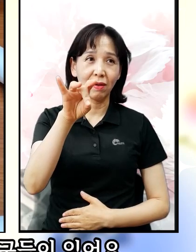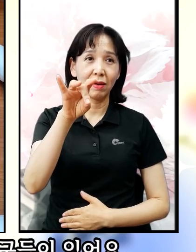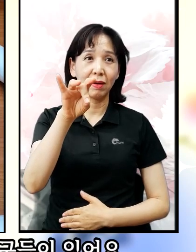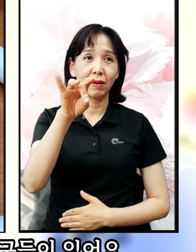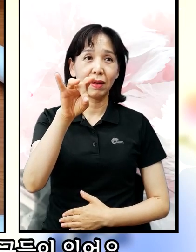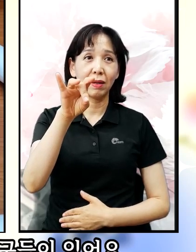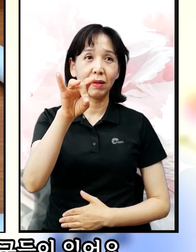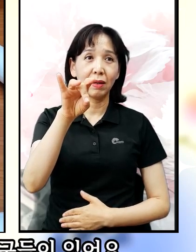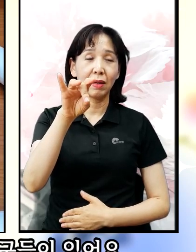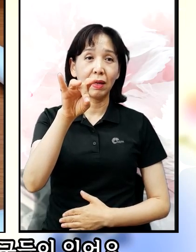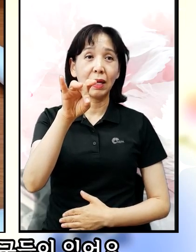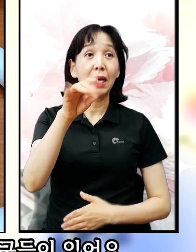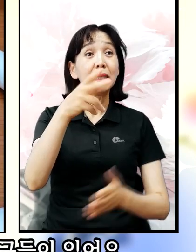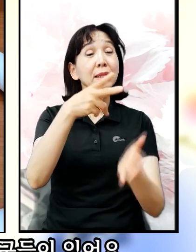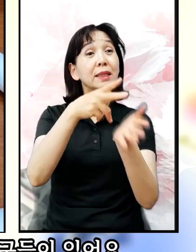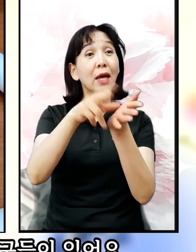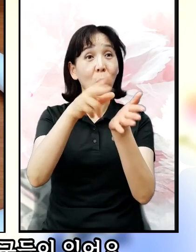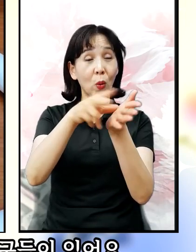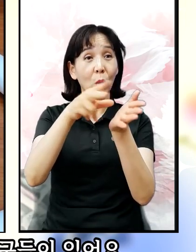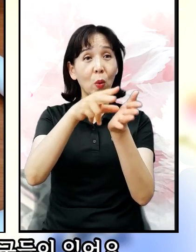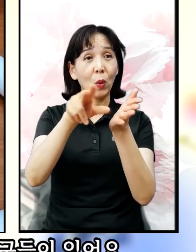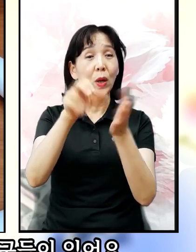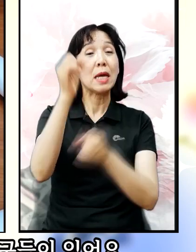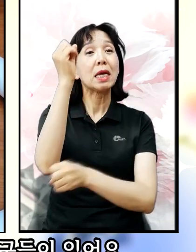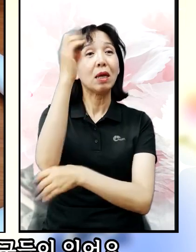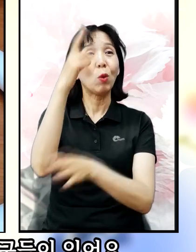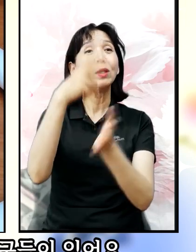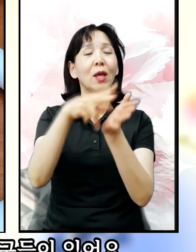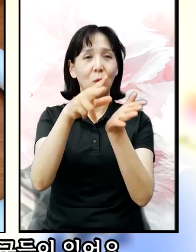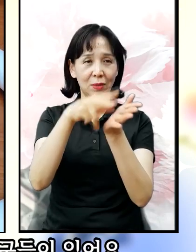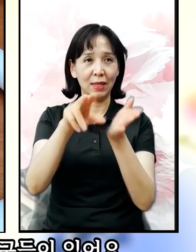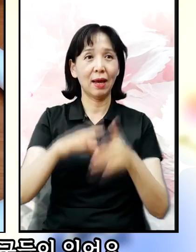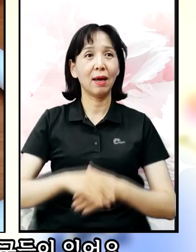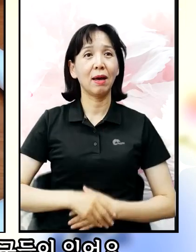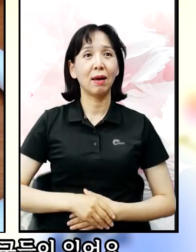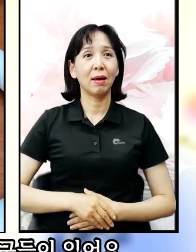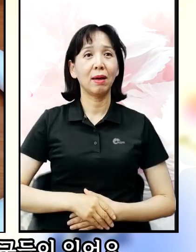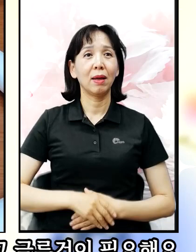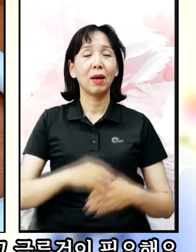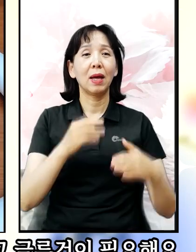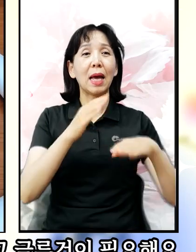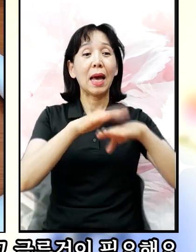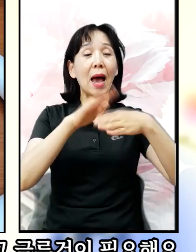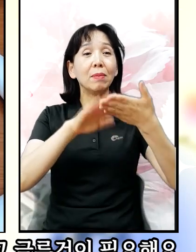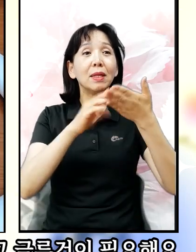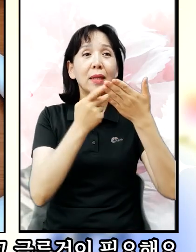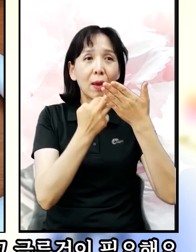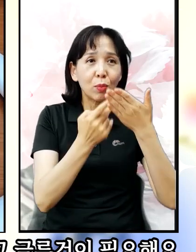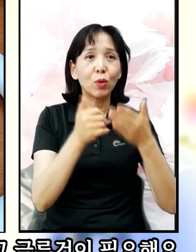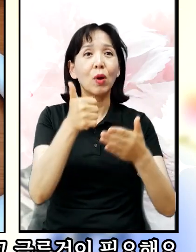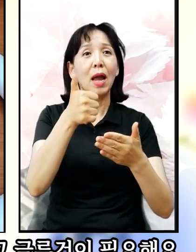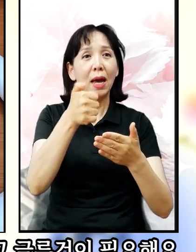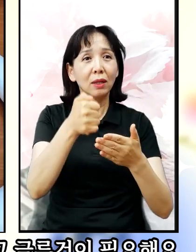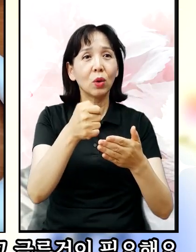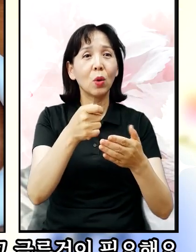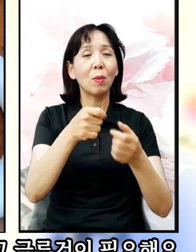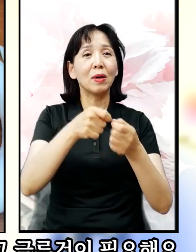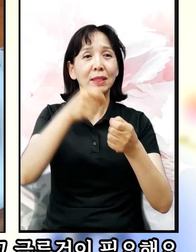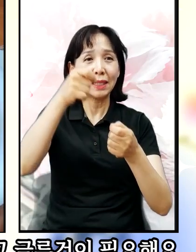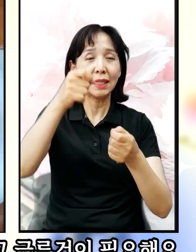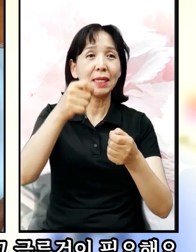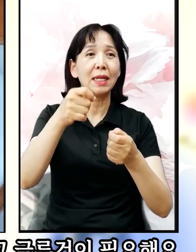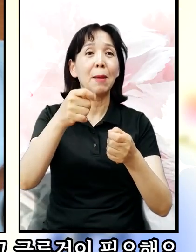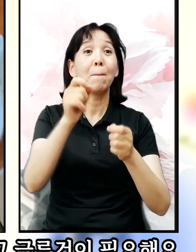자, 먼저 요 리스를 만들 때 필요한 기본 공구들이 있어요. 양면 테이프, 라이터,